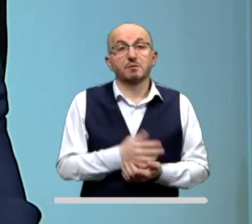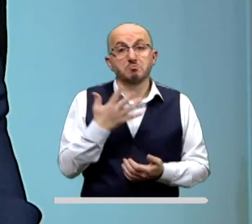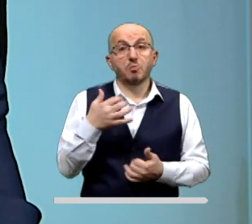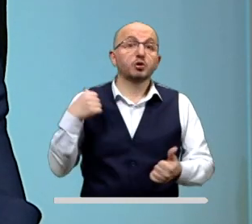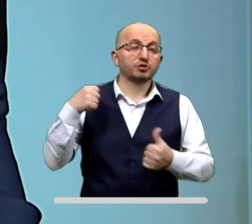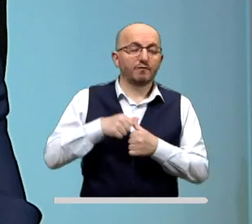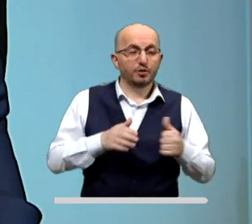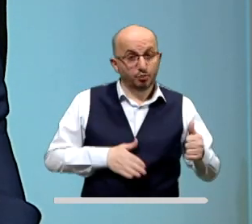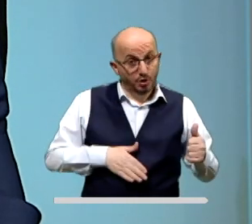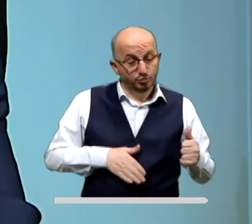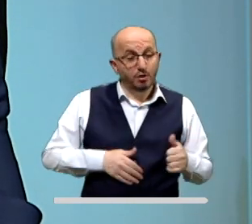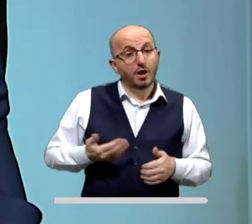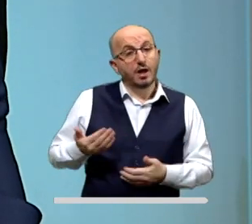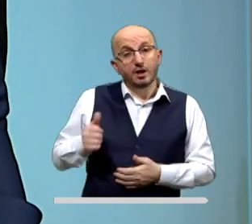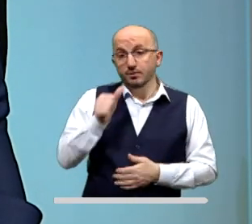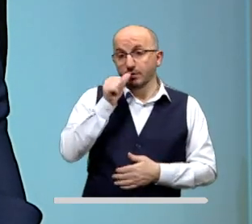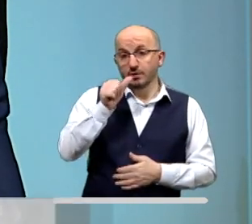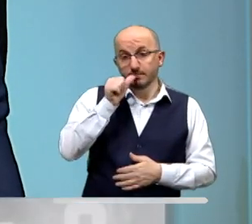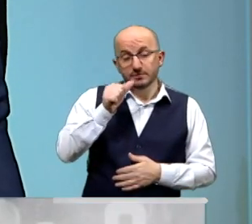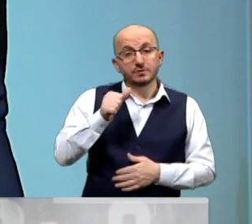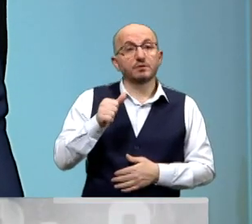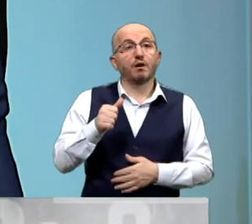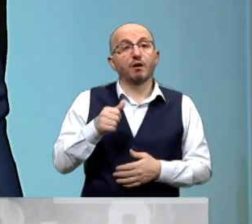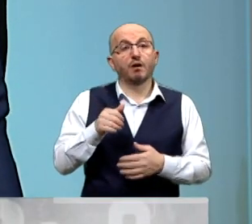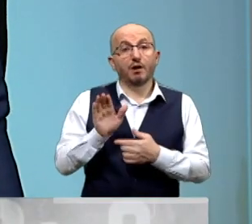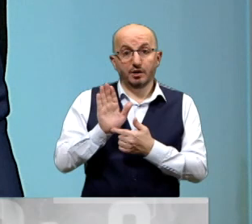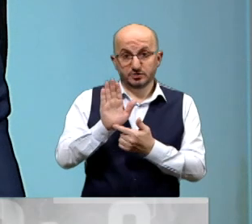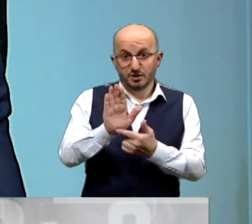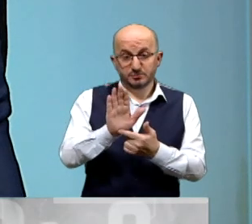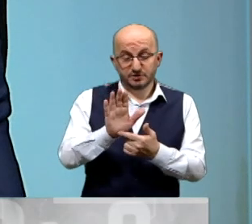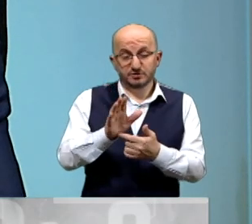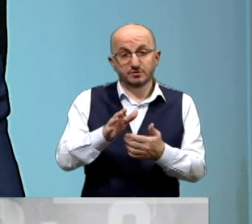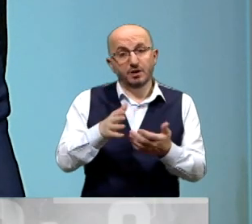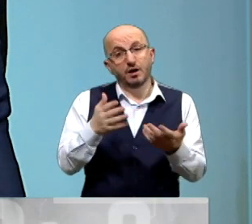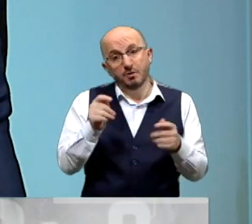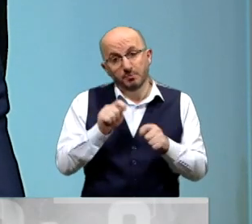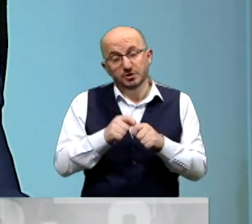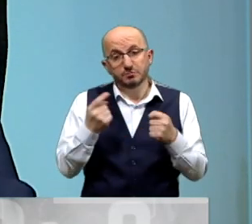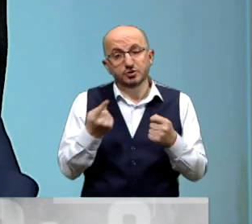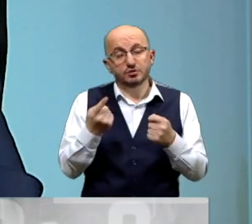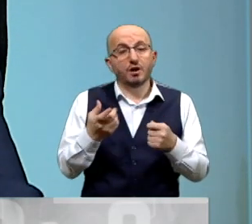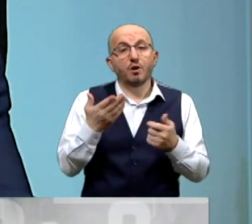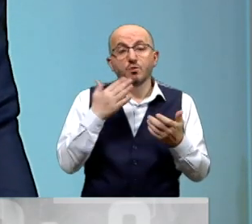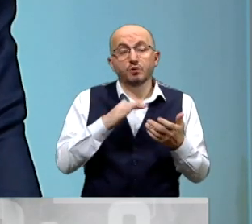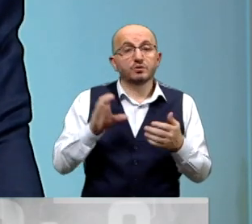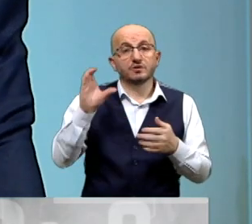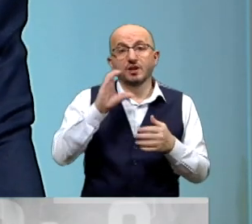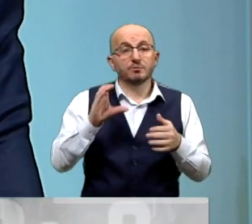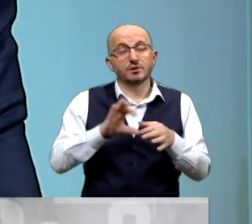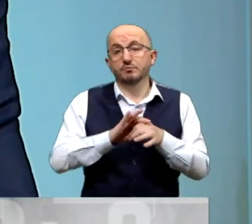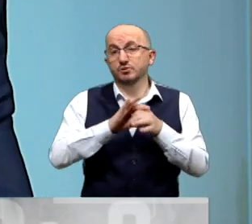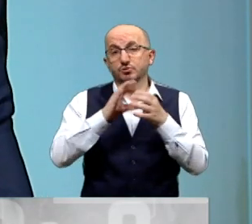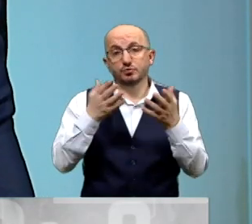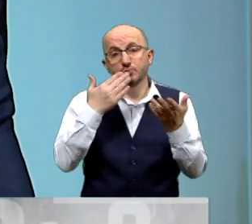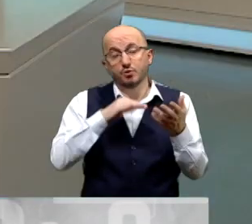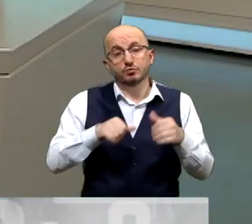defa doya doya emdiği de sabitse artık yapılacak bir şey yoktur İslamı açıdan bu çözüm yoktur ayrılmaları